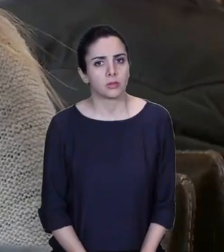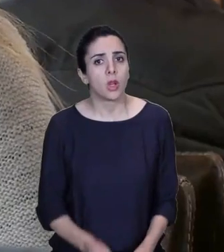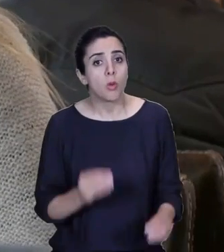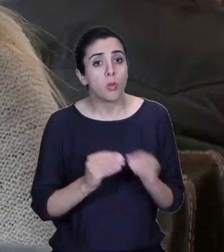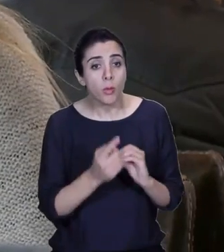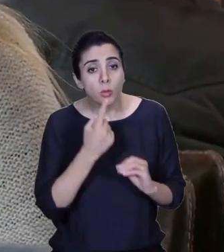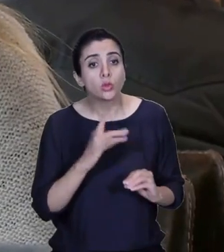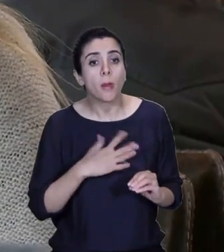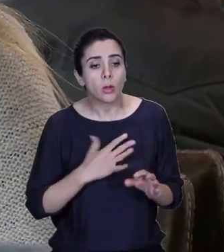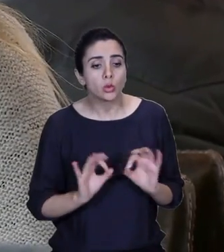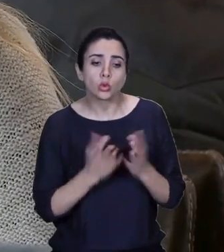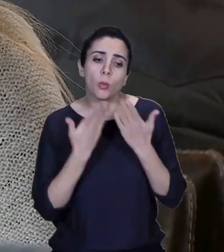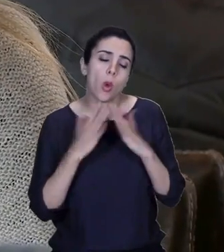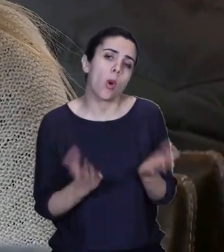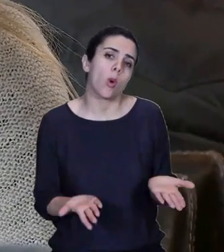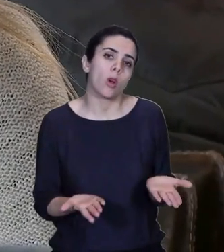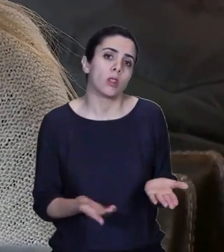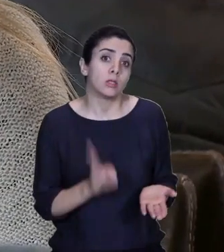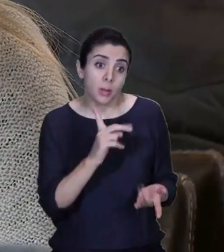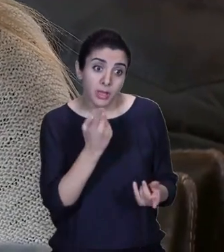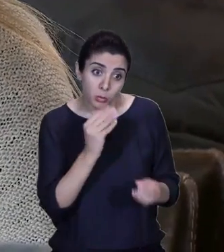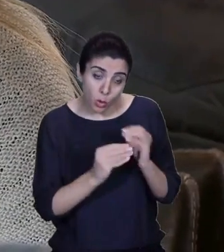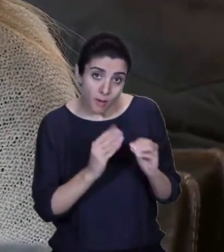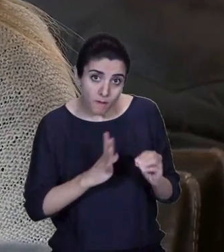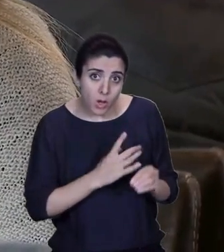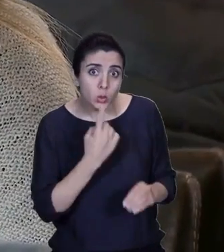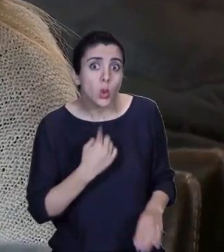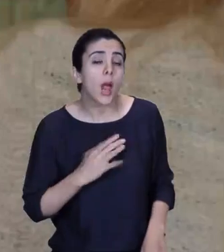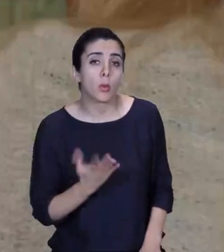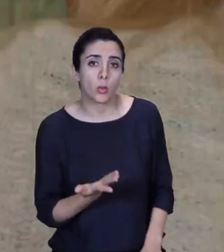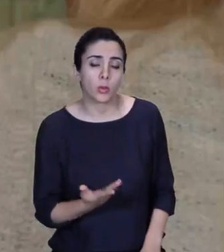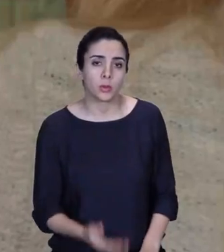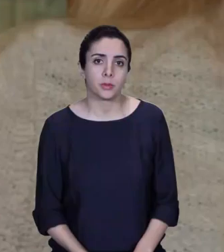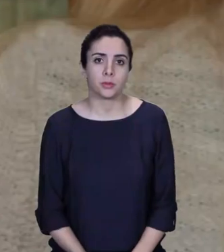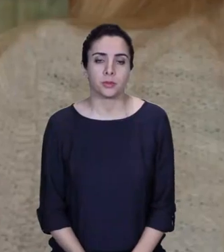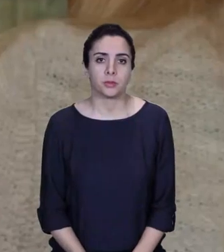Derdini söylemeyen derman bulamazmış. Ve senin bir derdin var, bana söylemiyorsun.